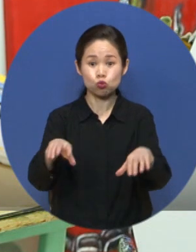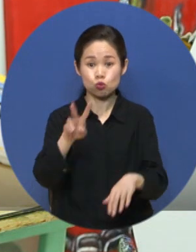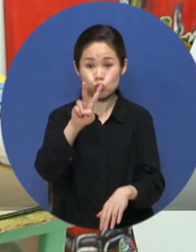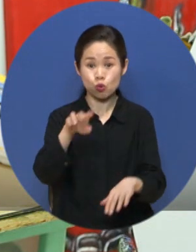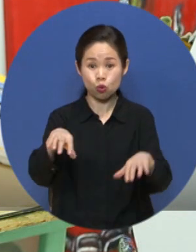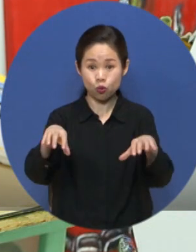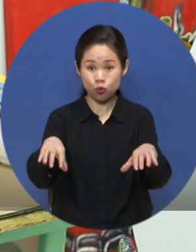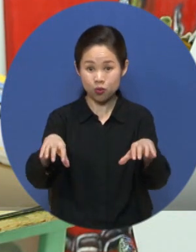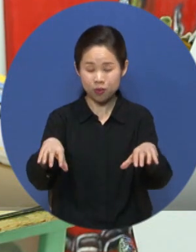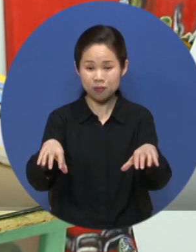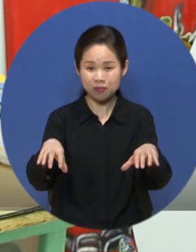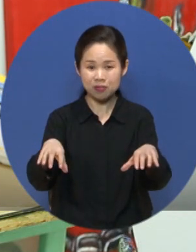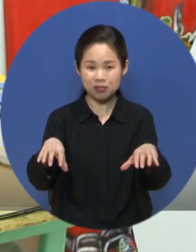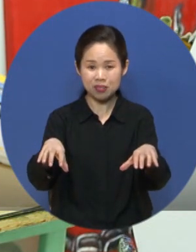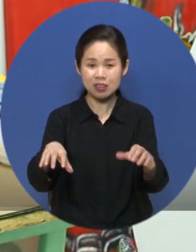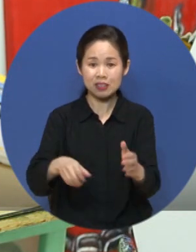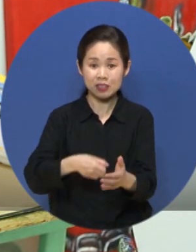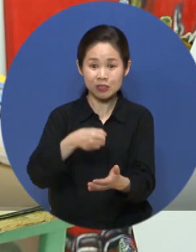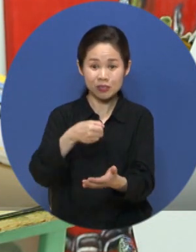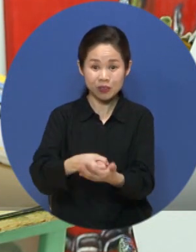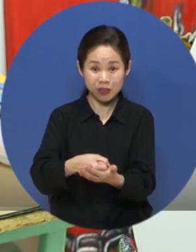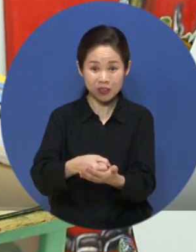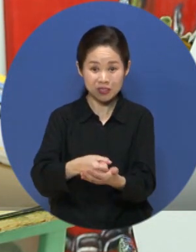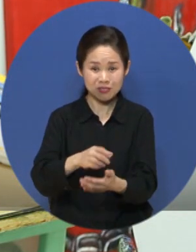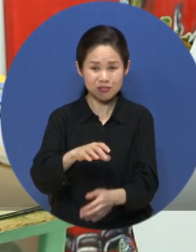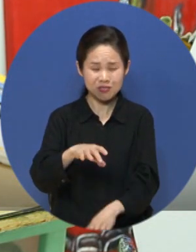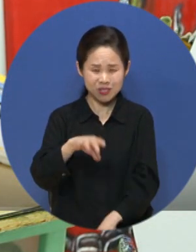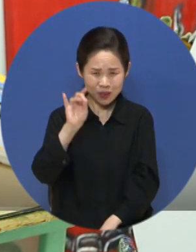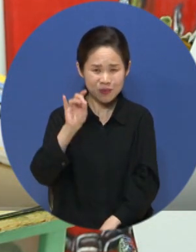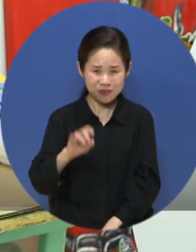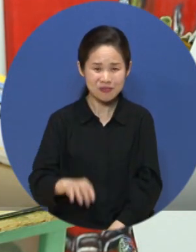장소를 누군 데에서